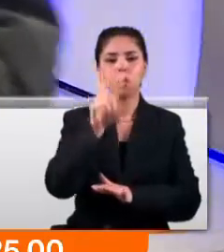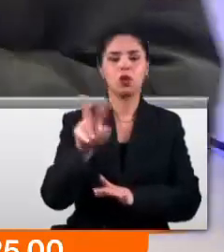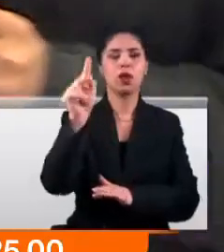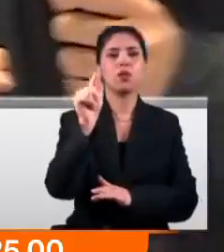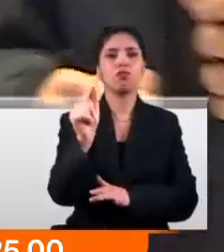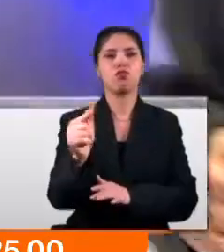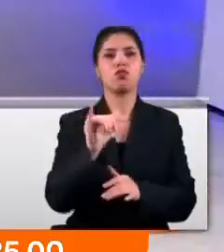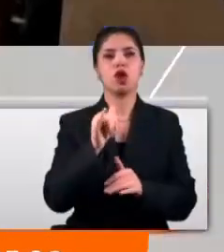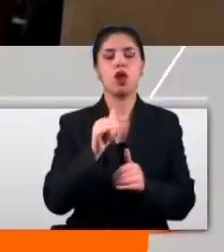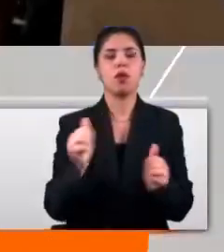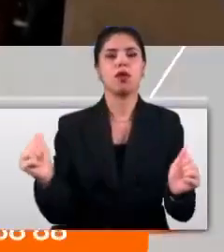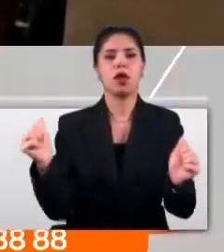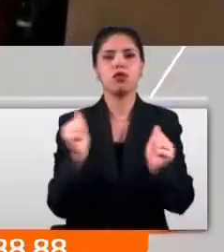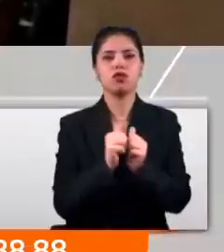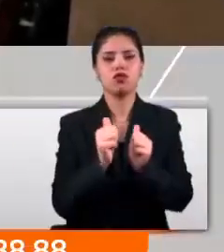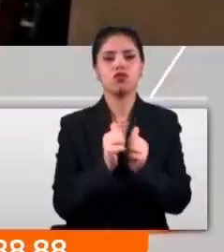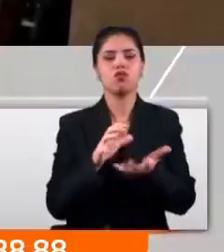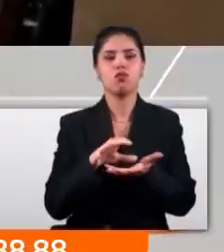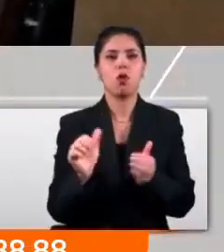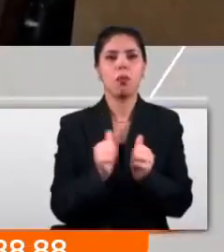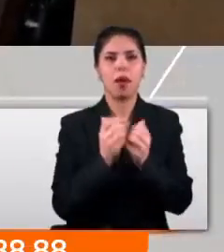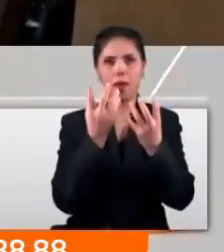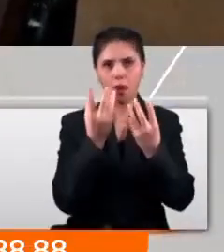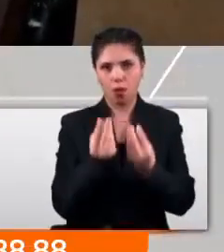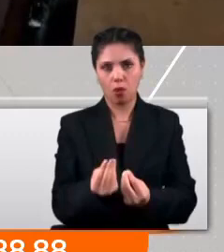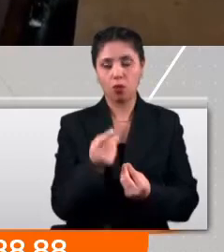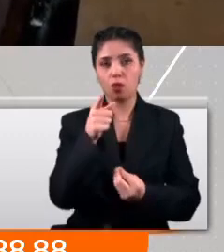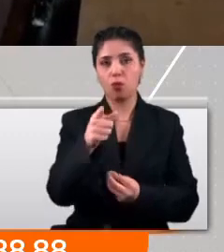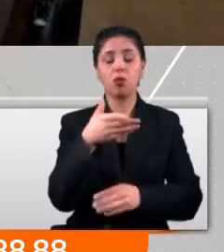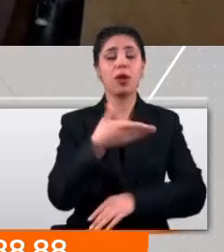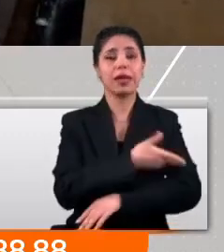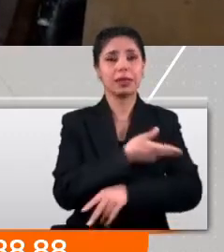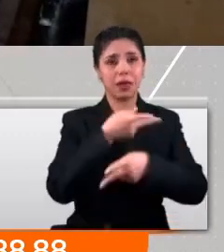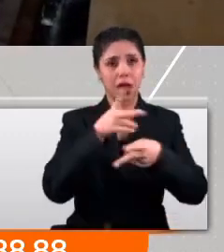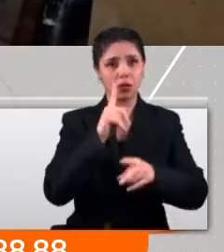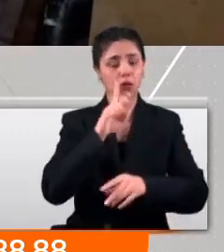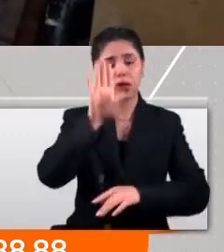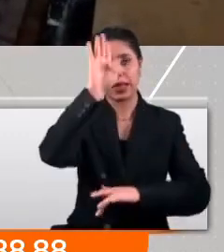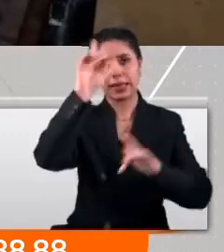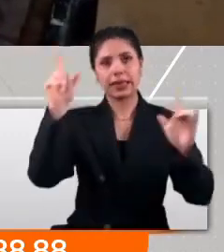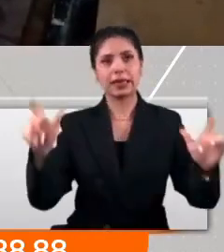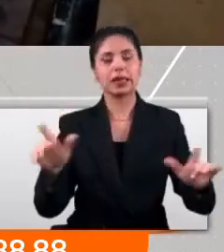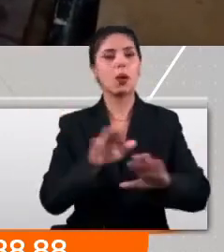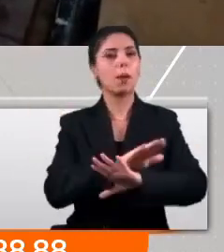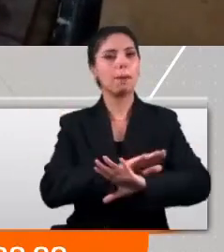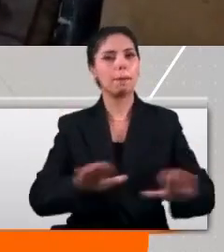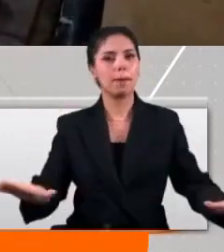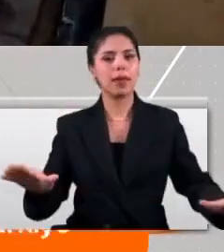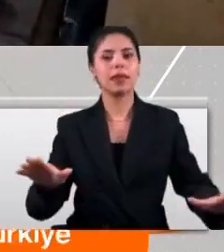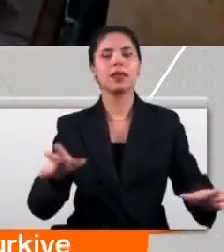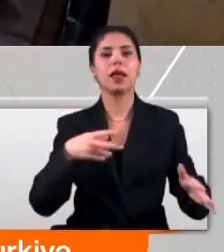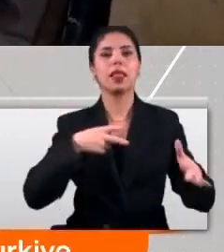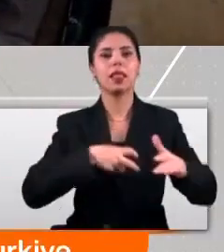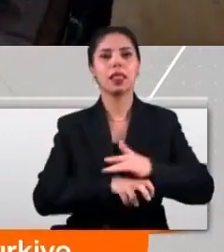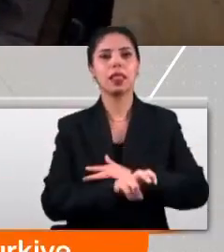37,5 kilometreye çıktı. Bu hattımızın da hizmete alınmasıyla İstanbul'da tamamlanan raylı